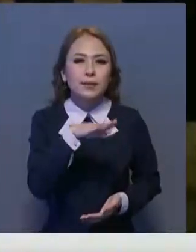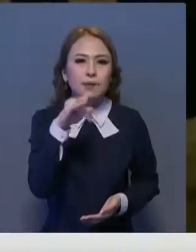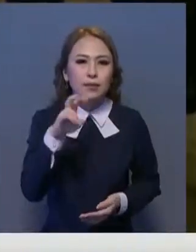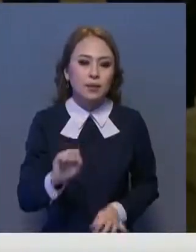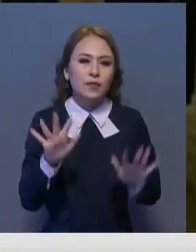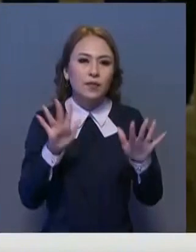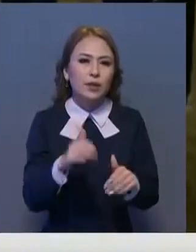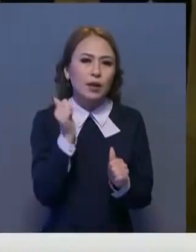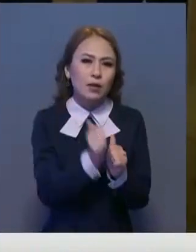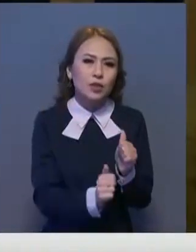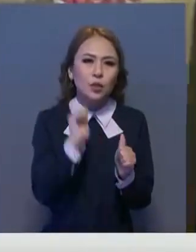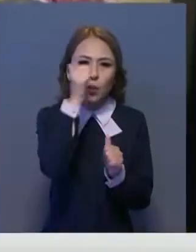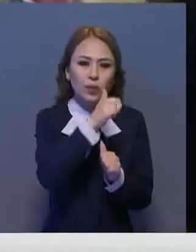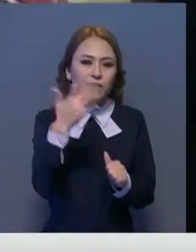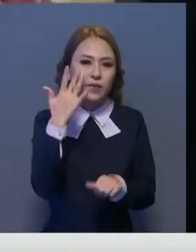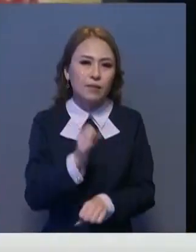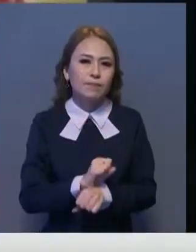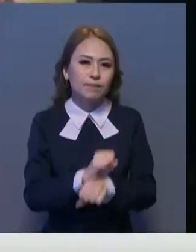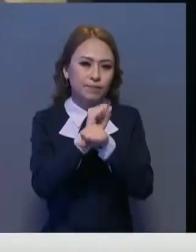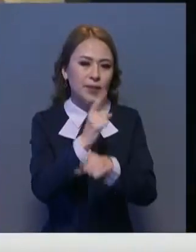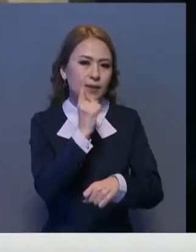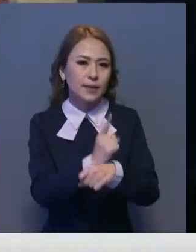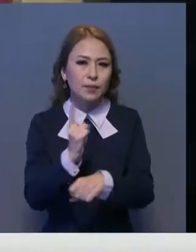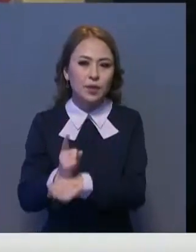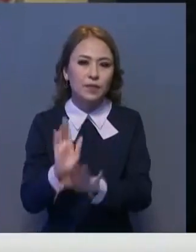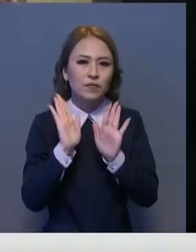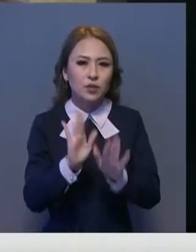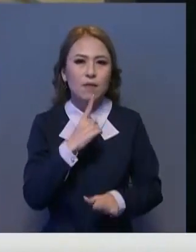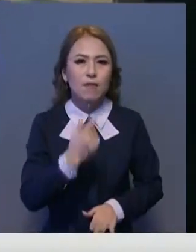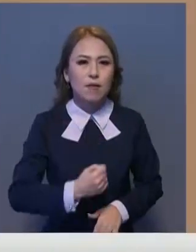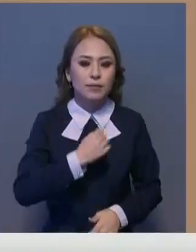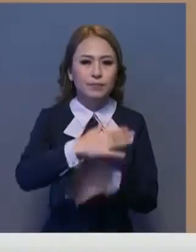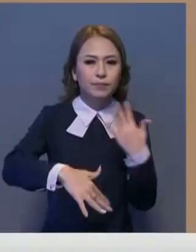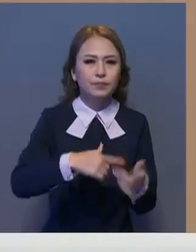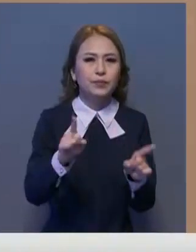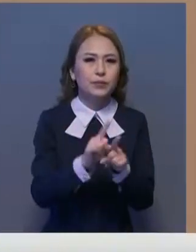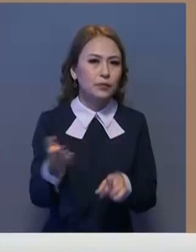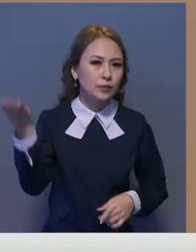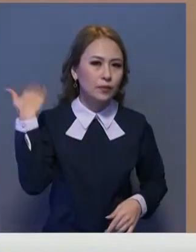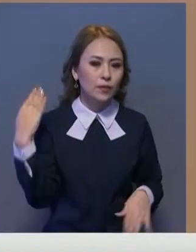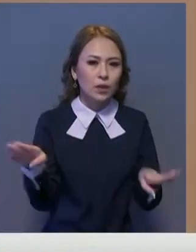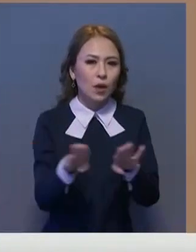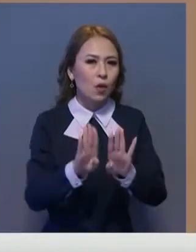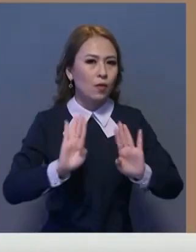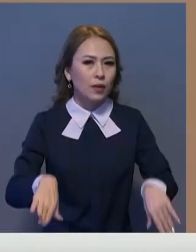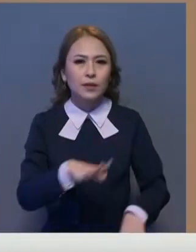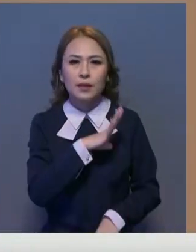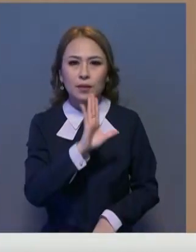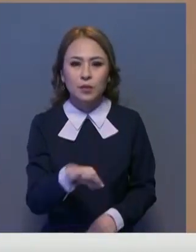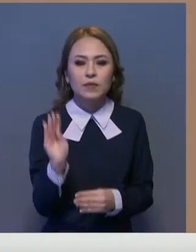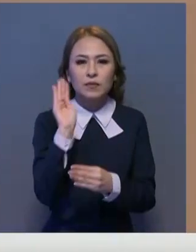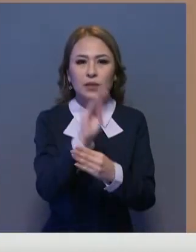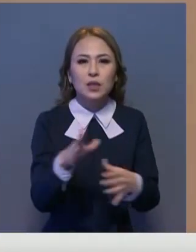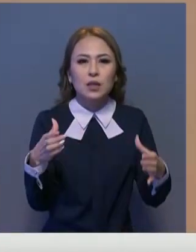Вифлеемде жылда өтетін шеруге тыйым салынды. Мұндай шектеу тіпті әскери қақтығыстар кезінде де болмаған. Жергілікті христиандар